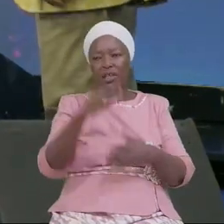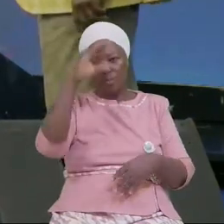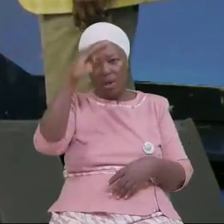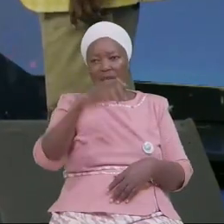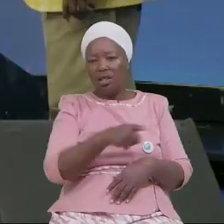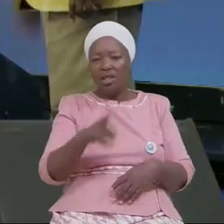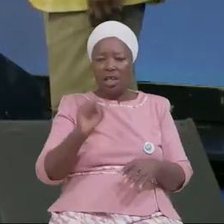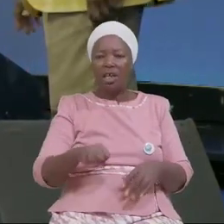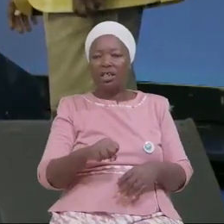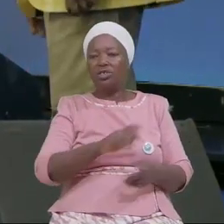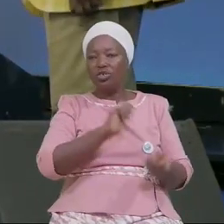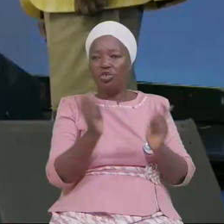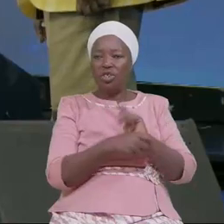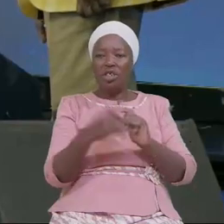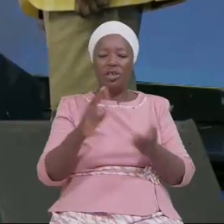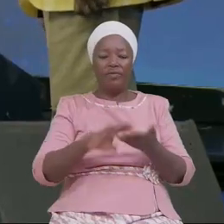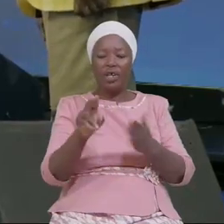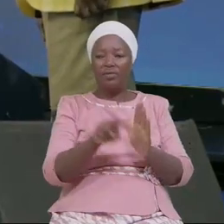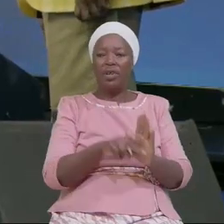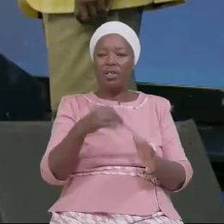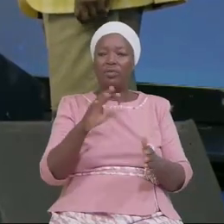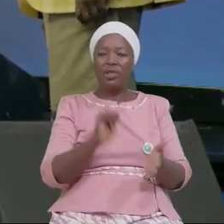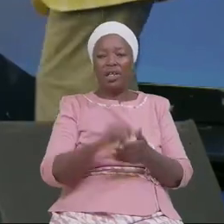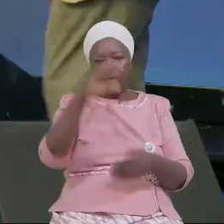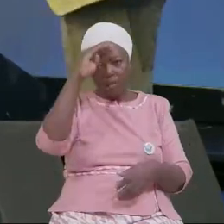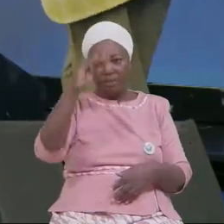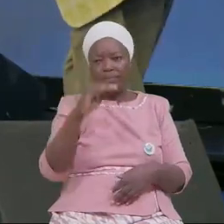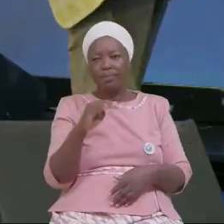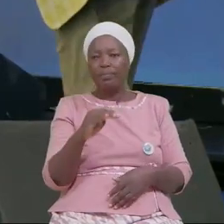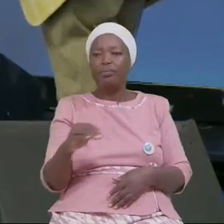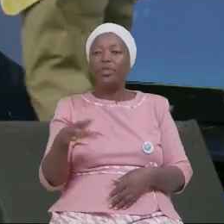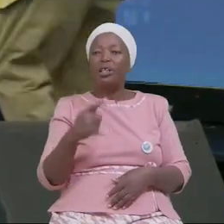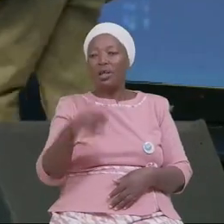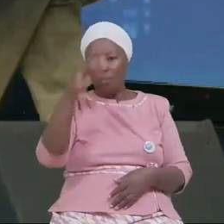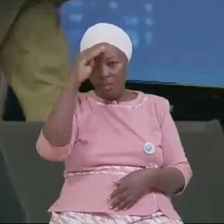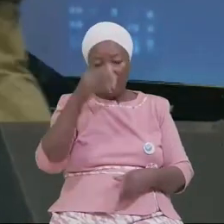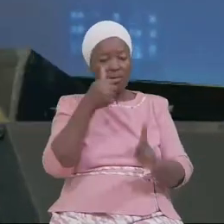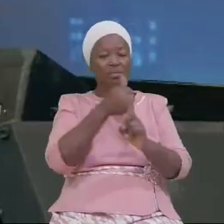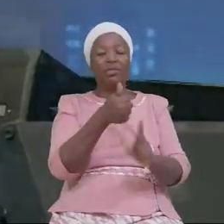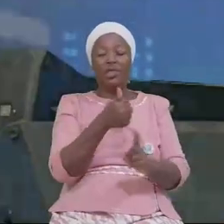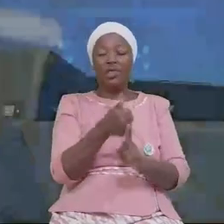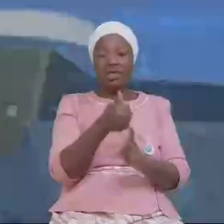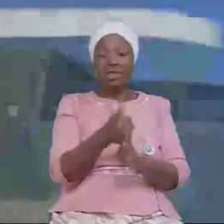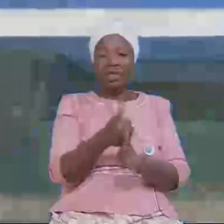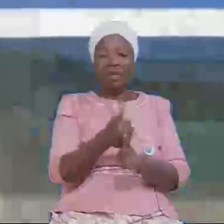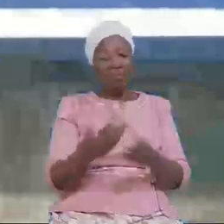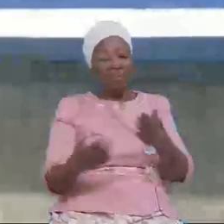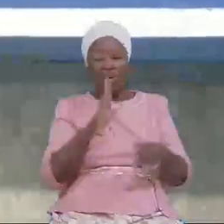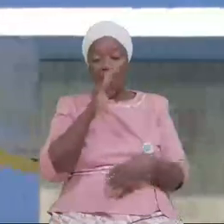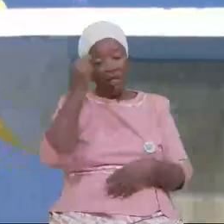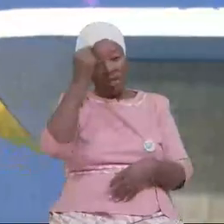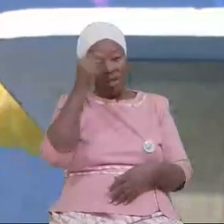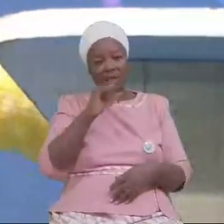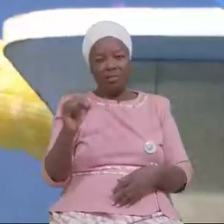là. Ils ne pouvaient pas réfuter le pardon de cet homme là. L'homme lui-même pouvait penser,